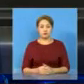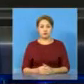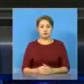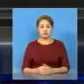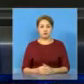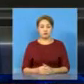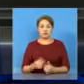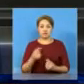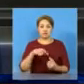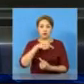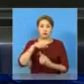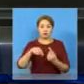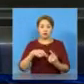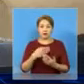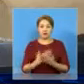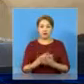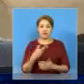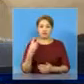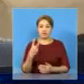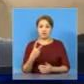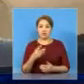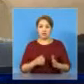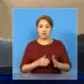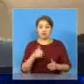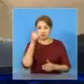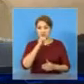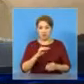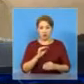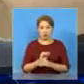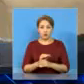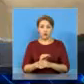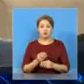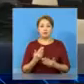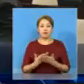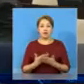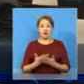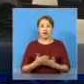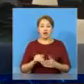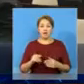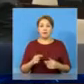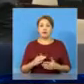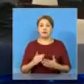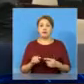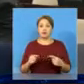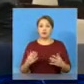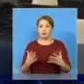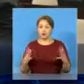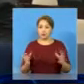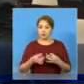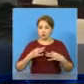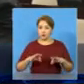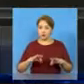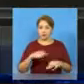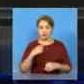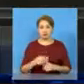Шағын және орта бизнесті 2 жылға қосылған құн салығынан және әлеуметтік салықтан босату